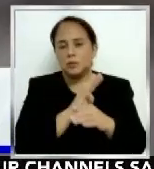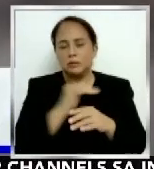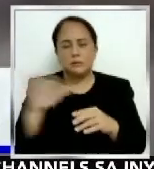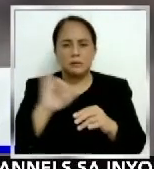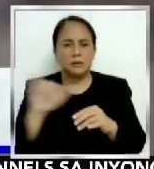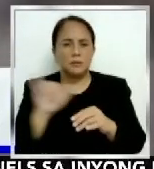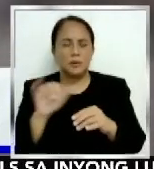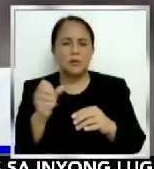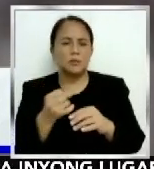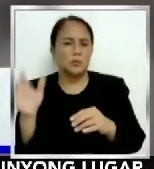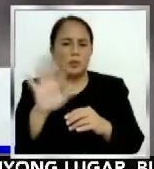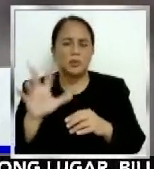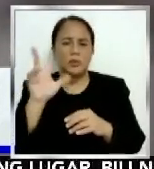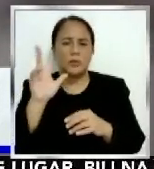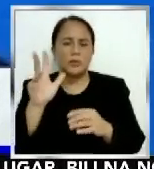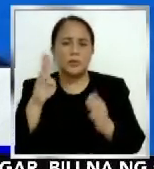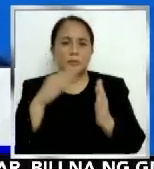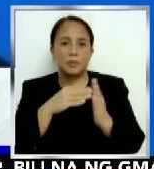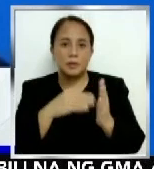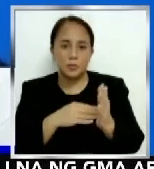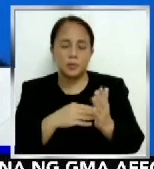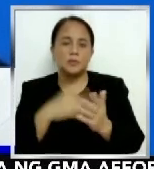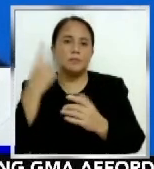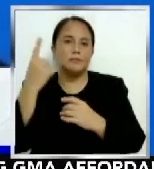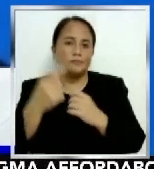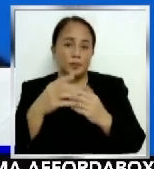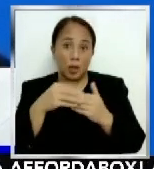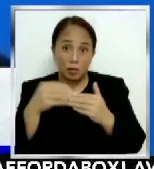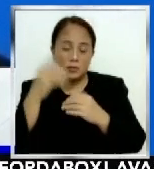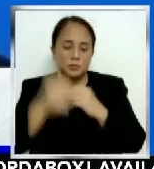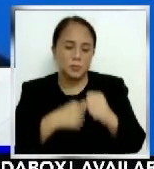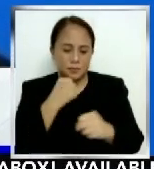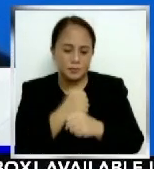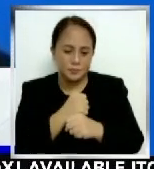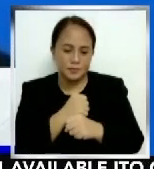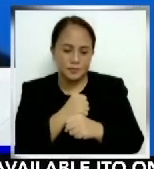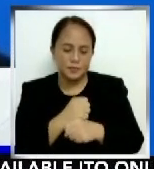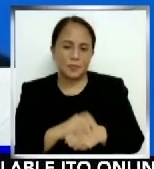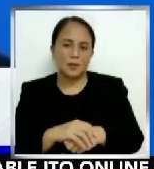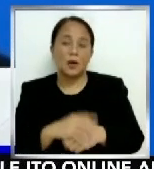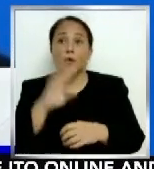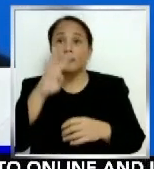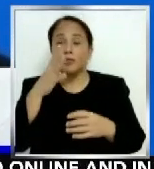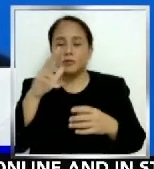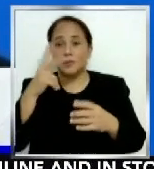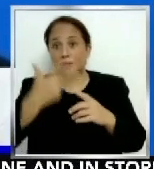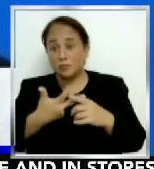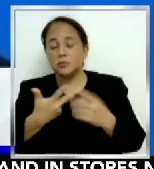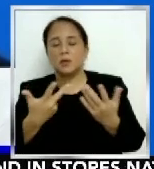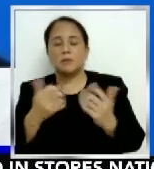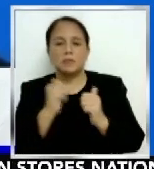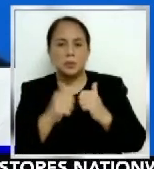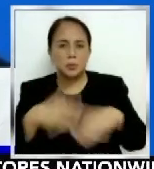tinatayang $30 billion kada taon. Kasi pagdating naman ng fourth quarter, di siyempre tapos na yung importation